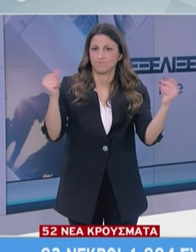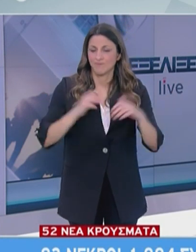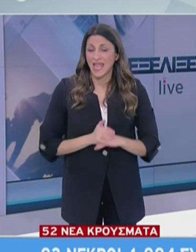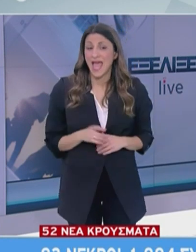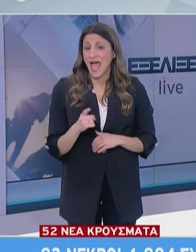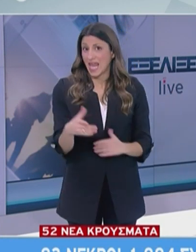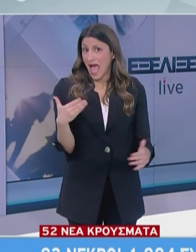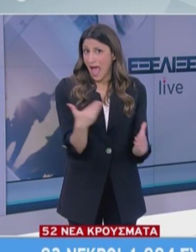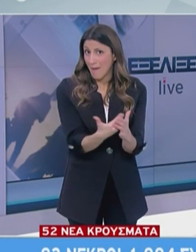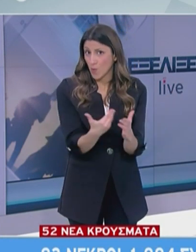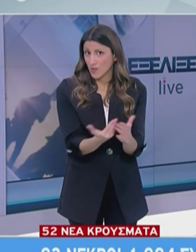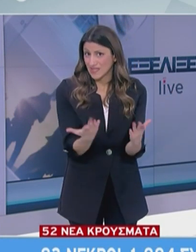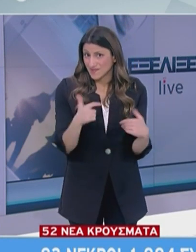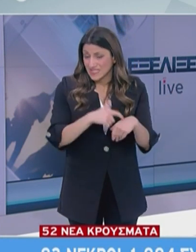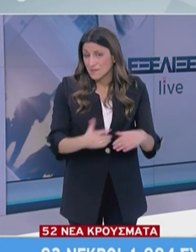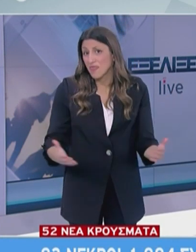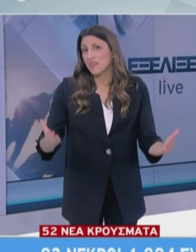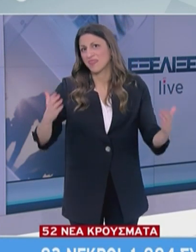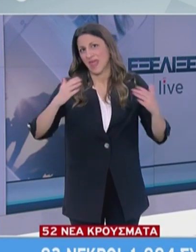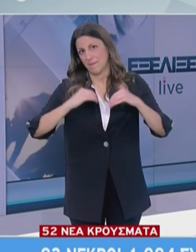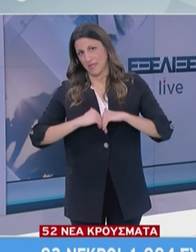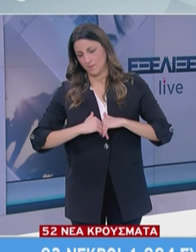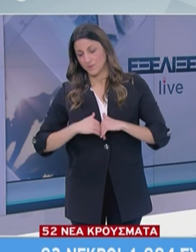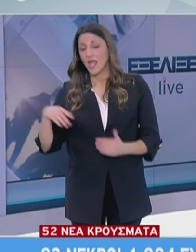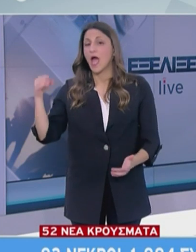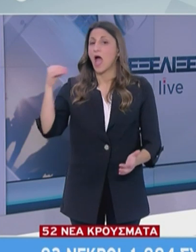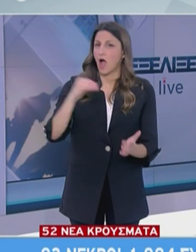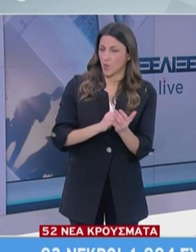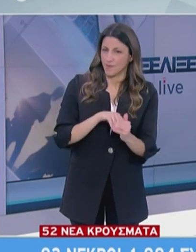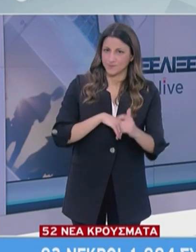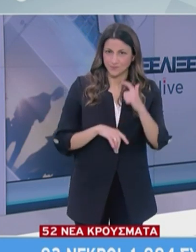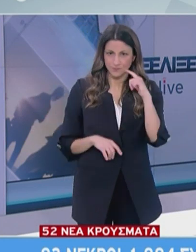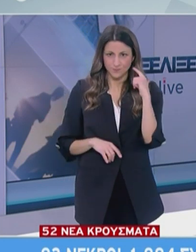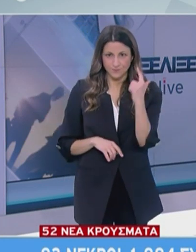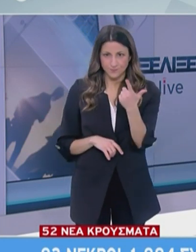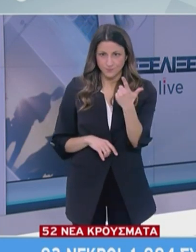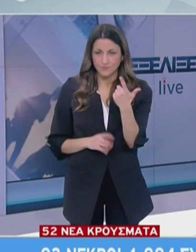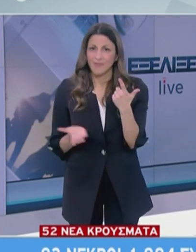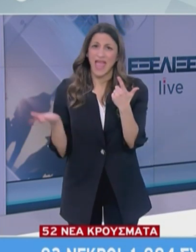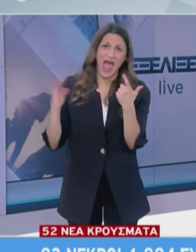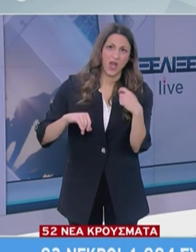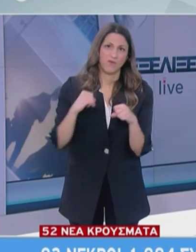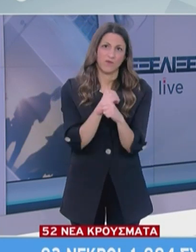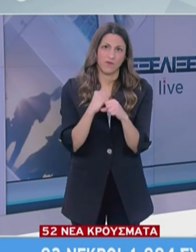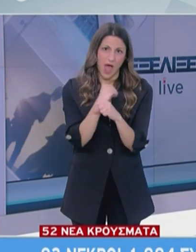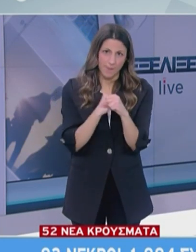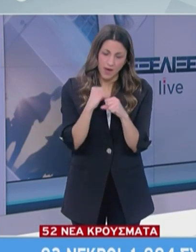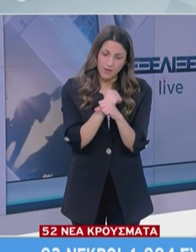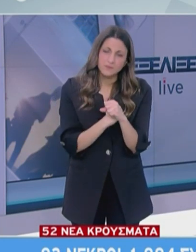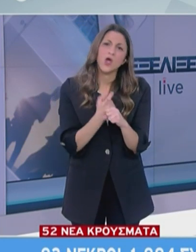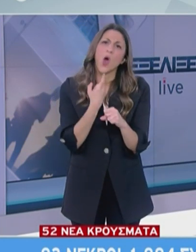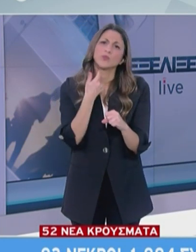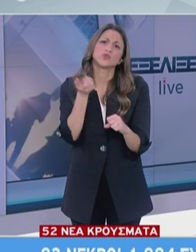που σημαίνει ότι κάποιος παίρνει, κάποιος δεν παίρνει. Επιπρόσθετα σε αυτή τη φαρέτρα των φαρμάκων, έχουμε βάλει πάλι στα πλαίσια